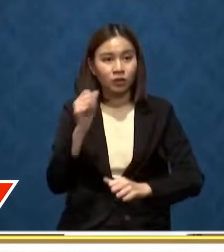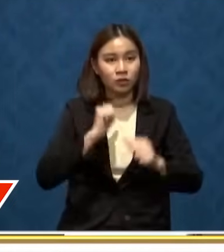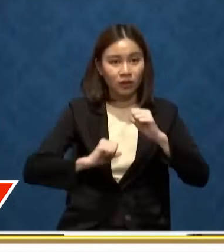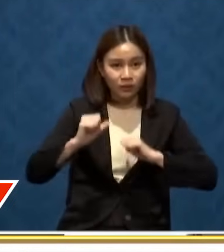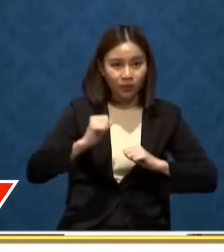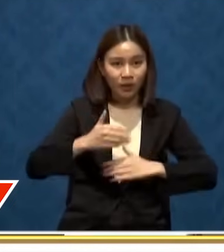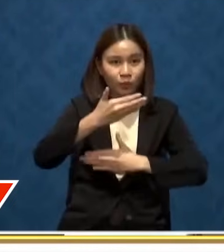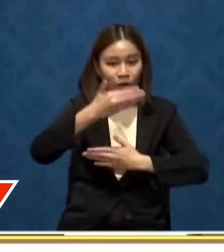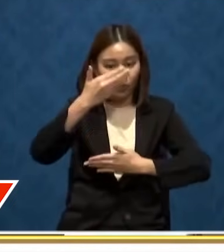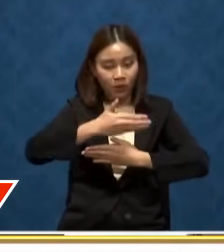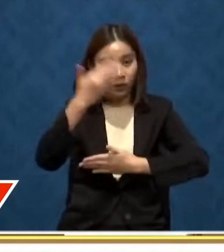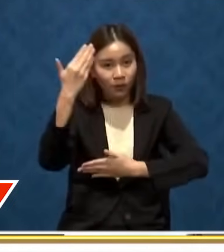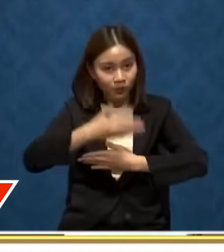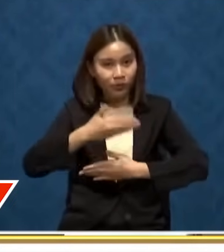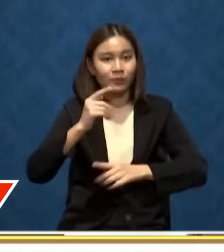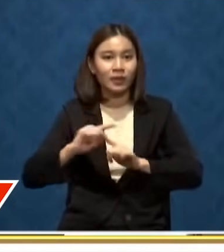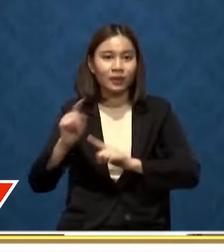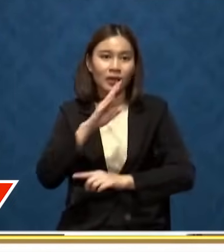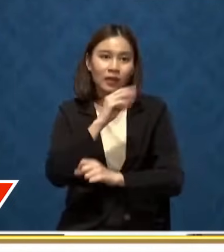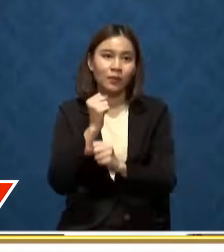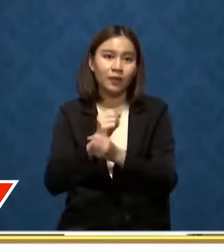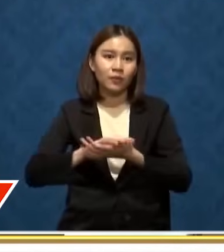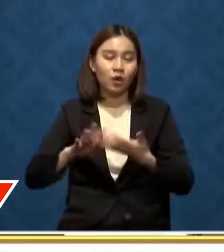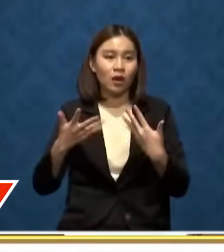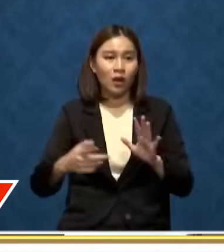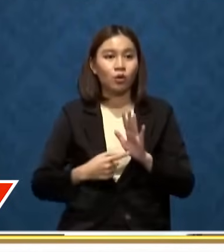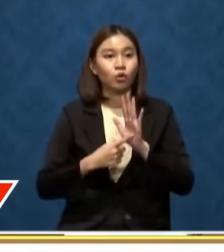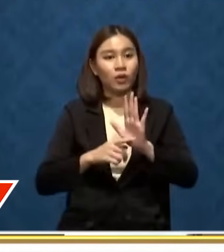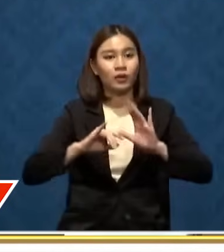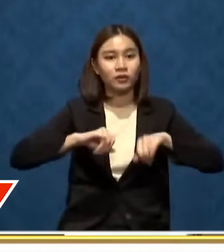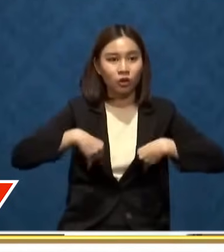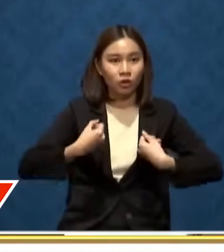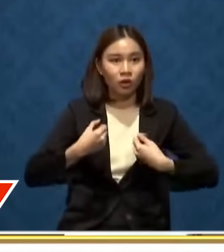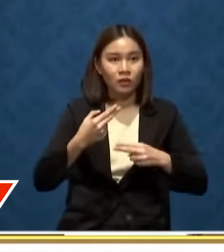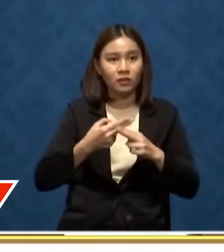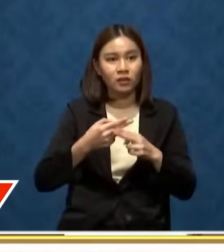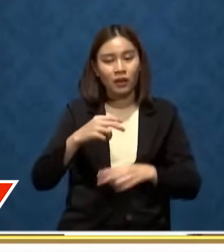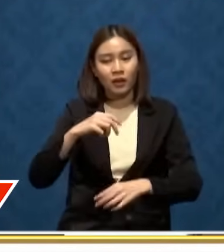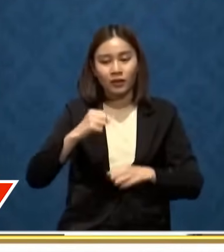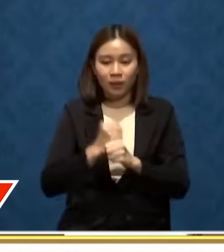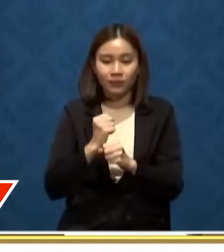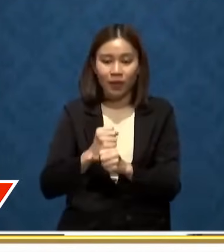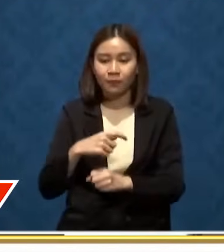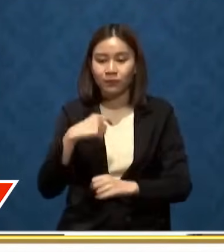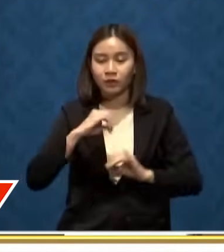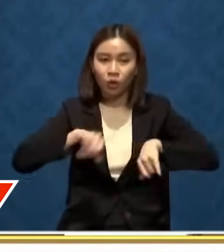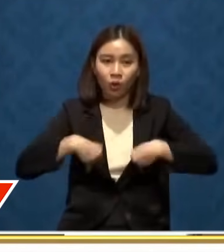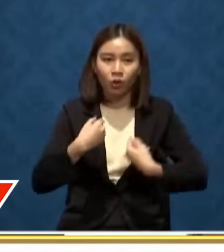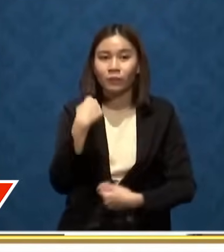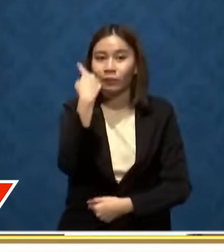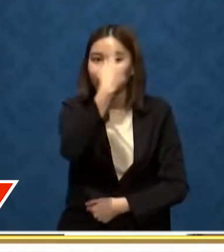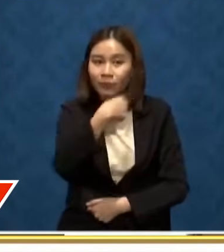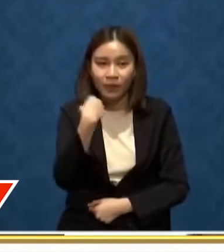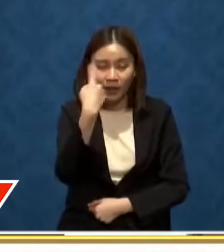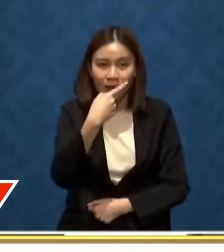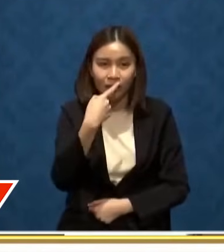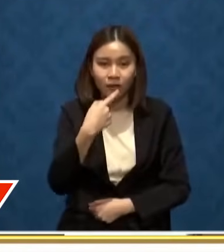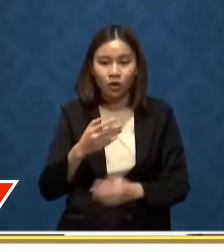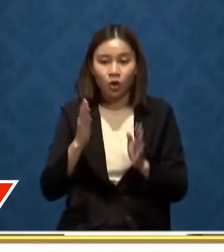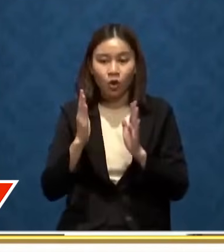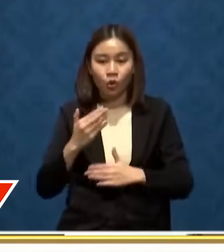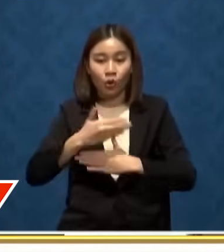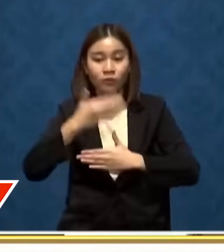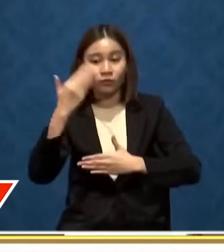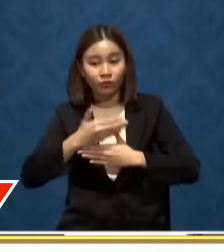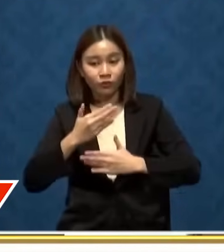ถ่ายทำนั้นเกิดขึ้นแล้วเช่นลิขสิทธิ์ของงานชิ้นนั้นเป็นของใครบ้างผู้กำกับนักแสด